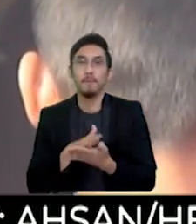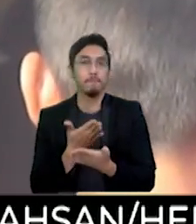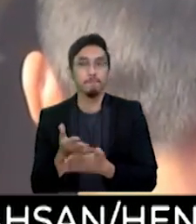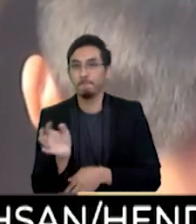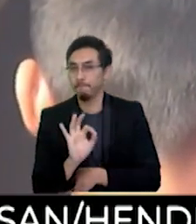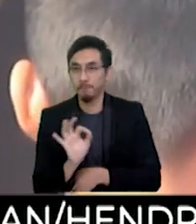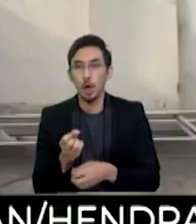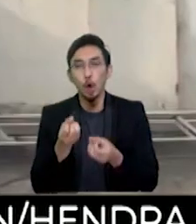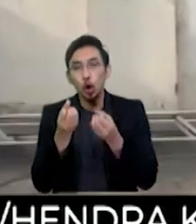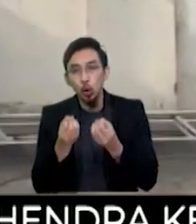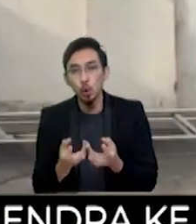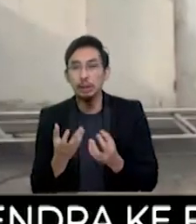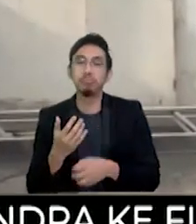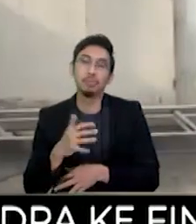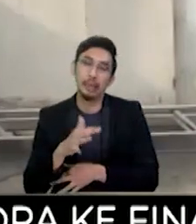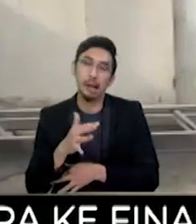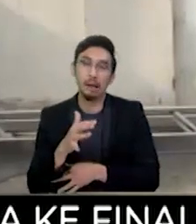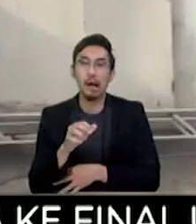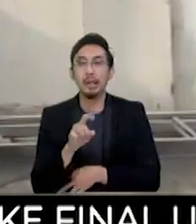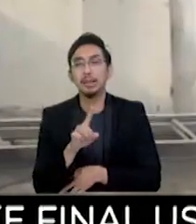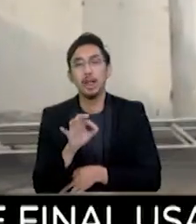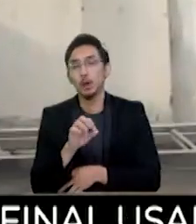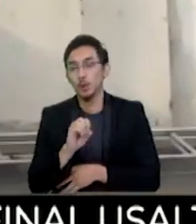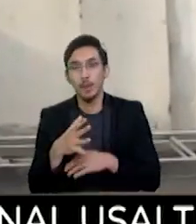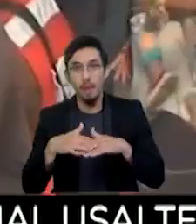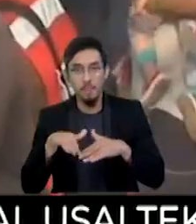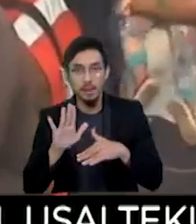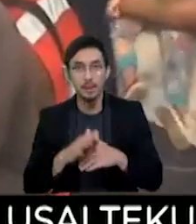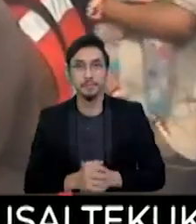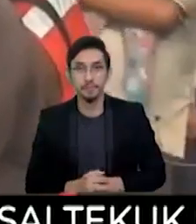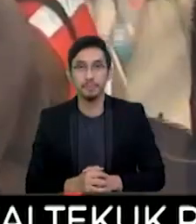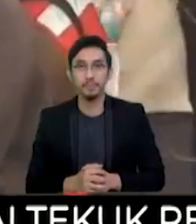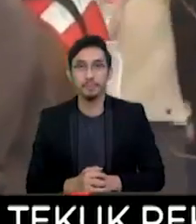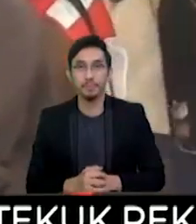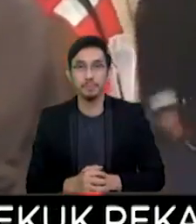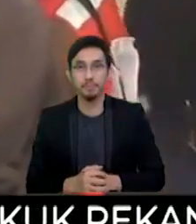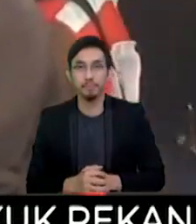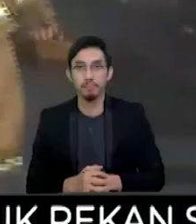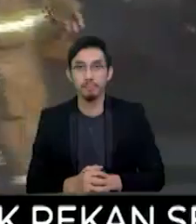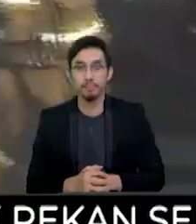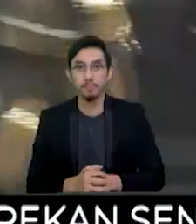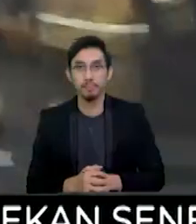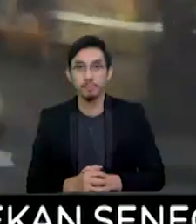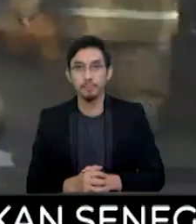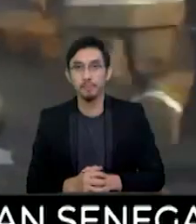kerugian akibat kebakaran diperkirakan mencapai ratusan juta rupiah. Dari Jakarta, Rio Manik, iNews, melaporkan.